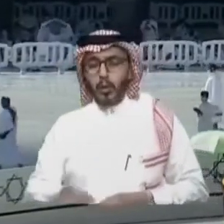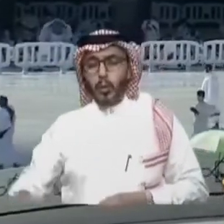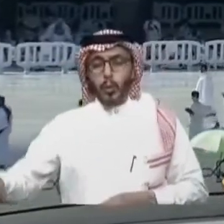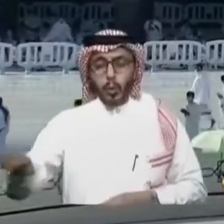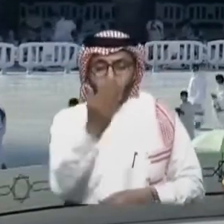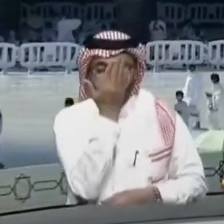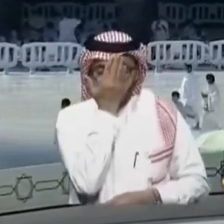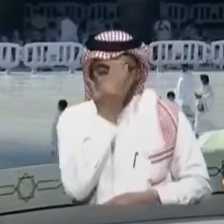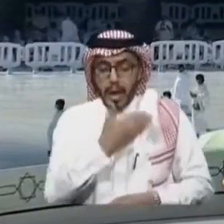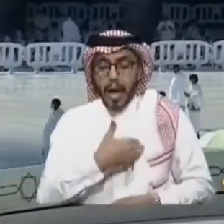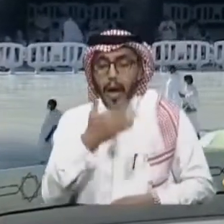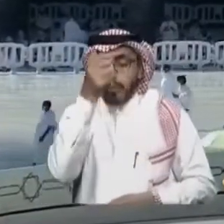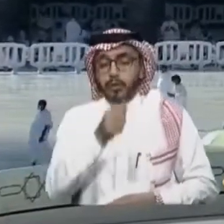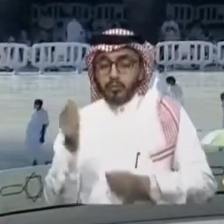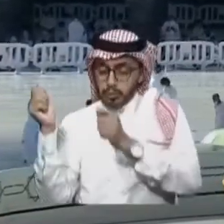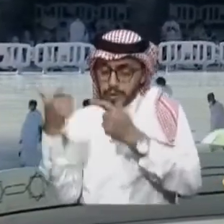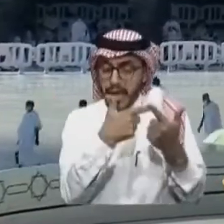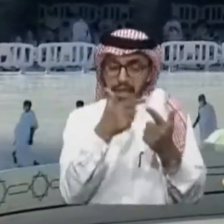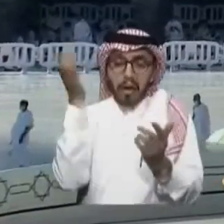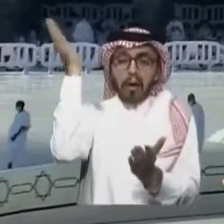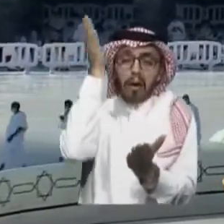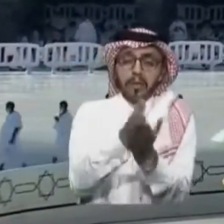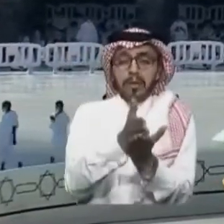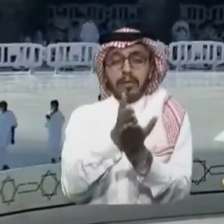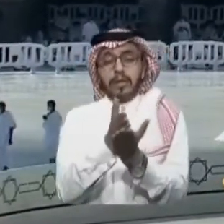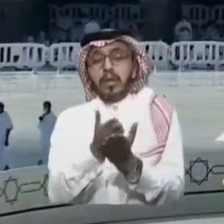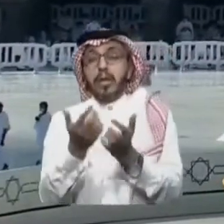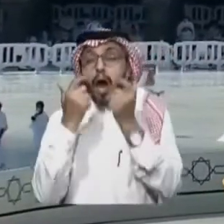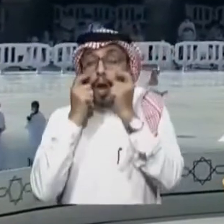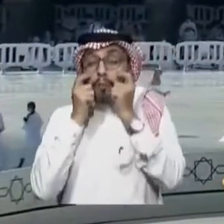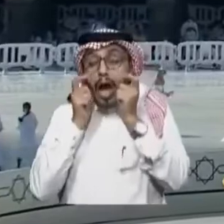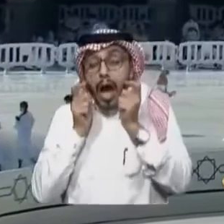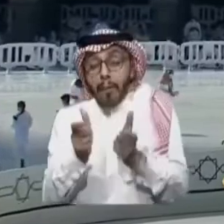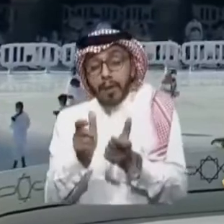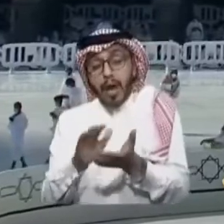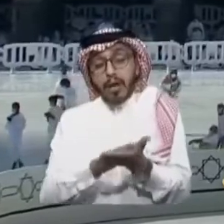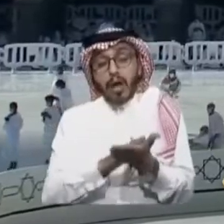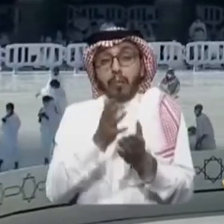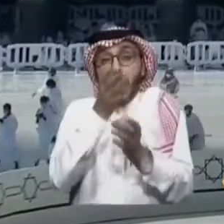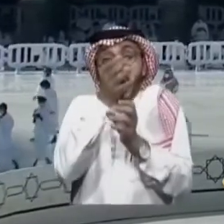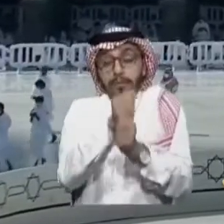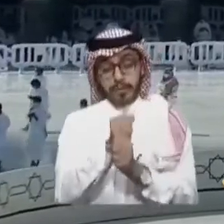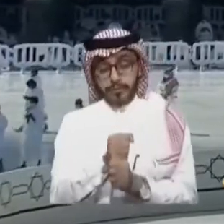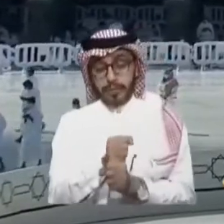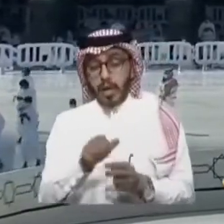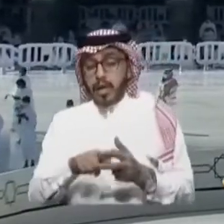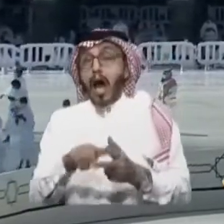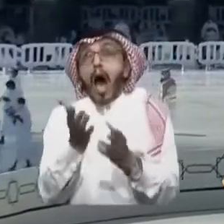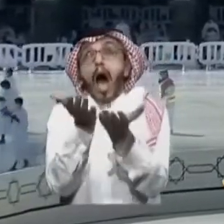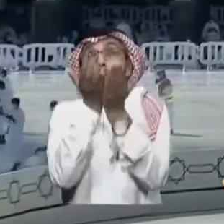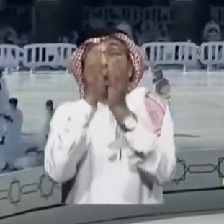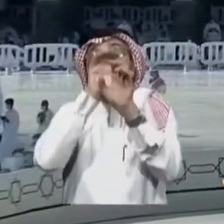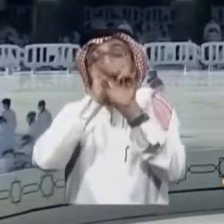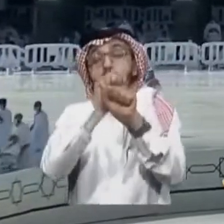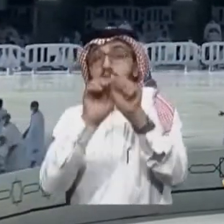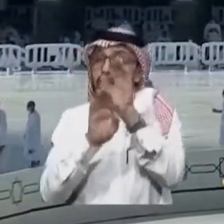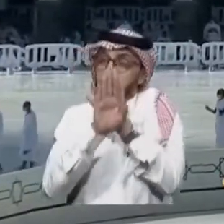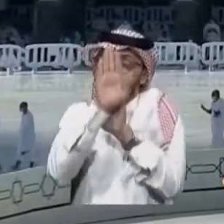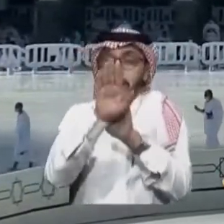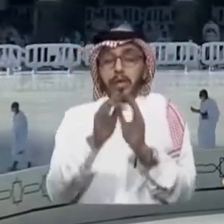وعبادك المؤمنين المجاهدين الصادقين. اللهم آمنا في أوطاننا، وأصلح أئمتنا وولاة